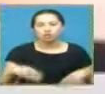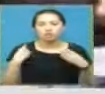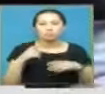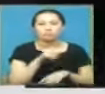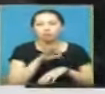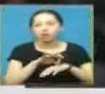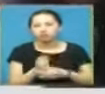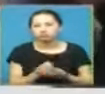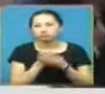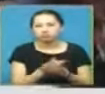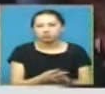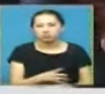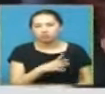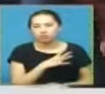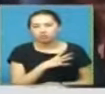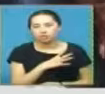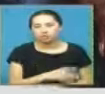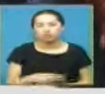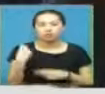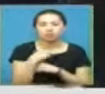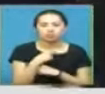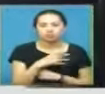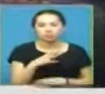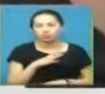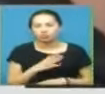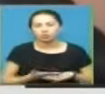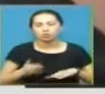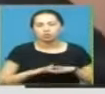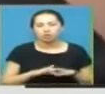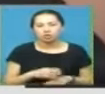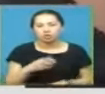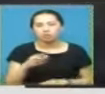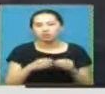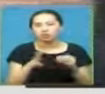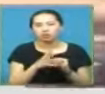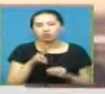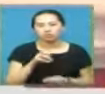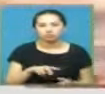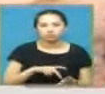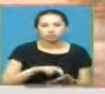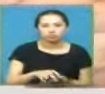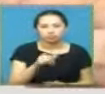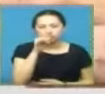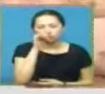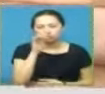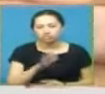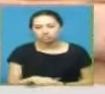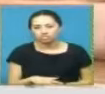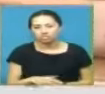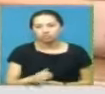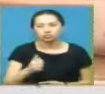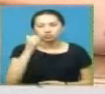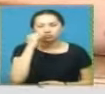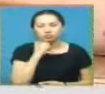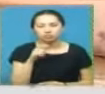та қалды. Отанасының түбегейлі ем қабылдауына да мұрша жоқ. Өткені 15 жылдан бері жүруден қалған қосағының күні кемпіріне қарап